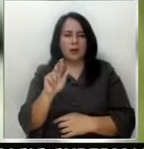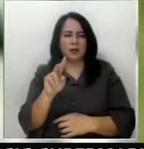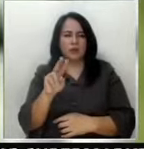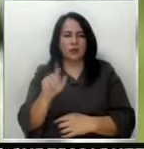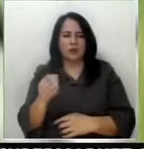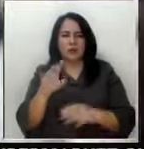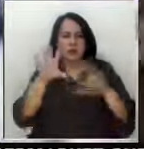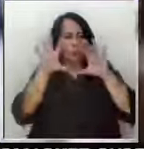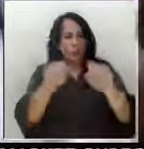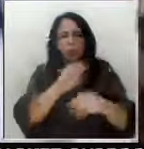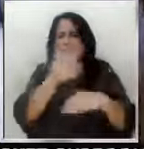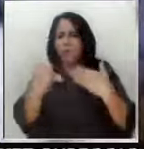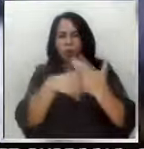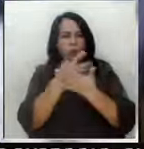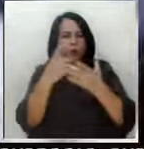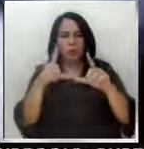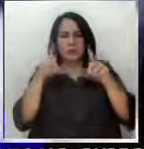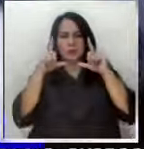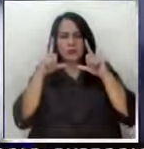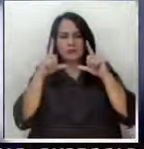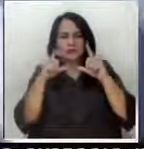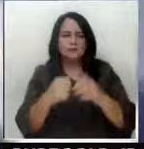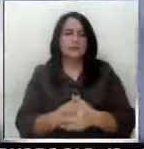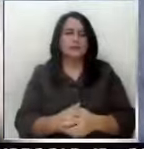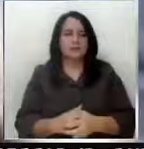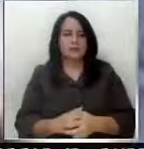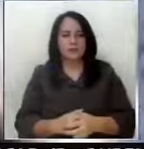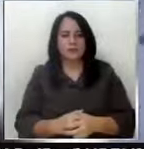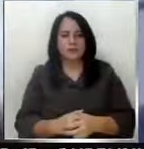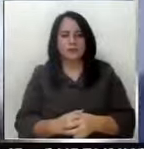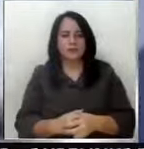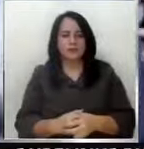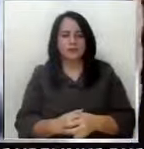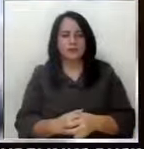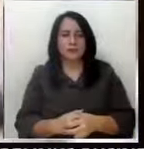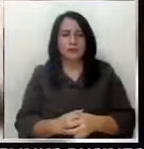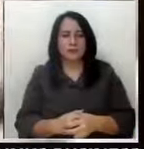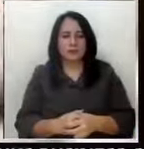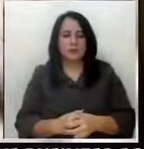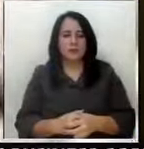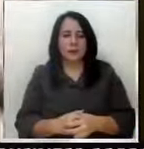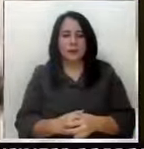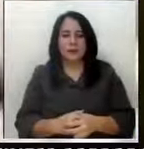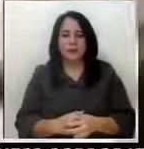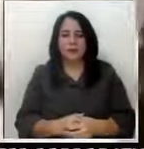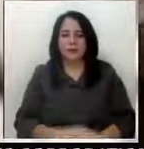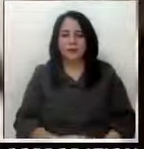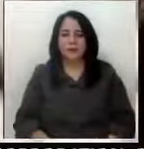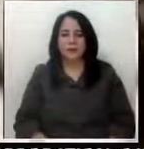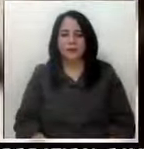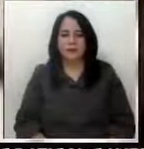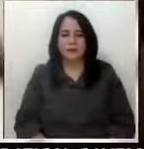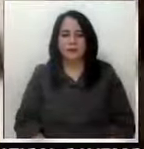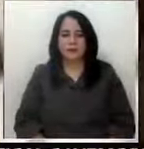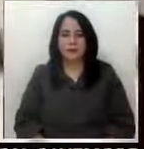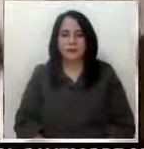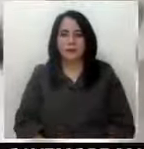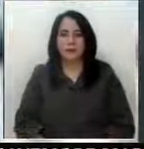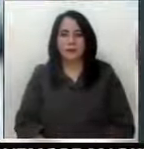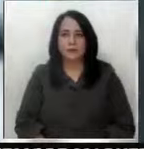mga most wanted na ito. Para sa GMA Integrated News, John Consulta, Nakatutok, 24